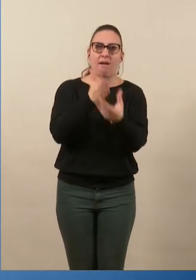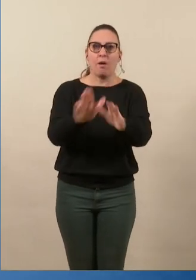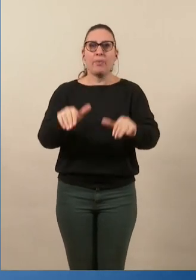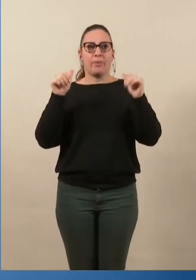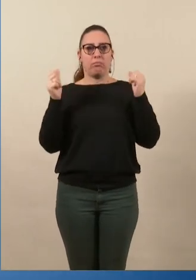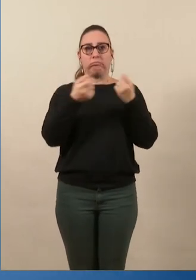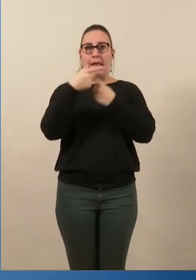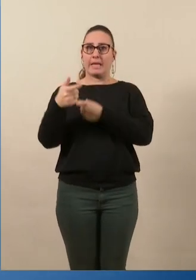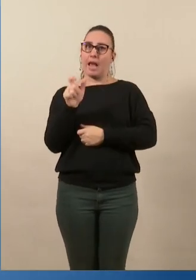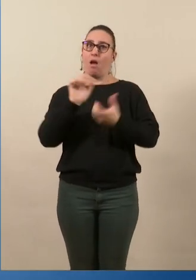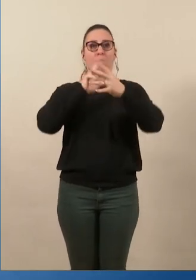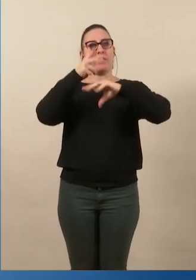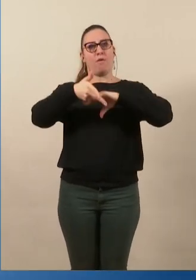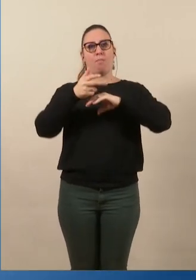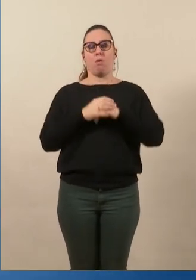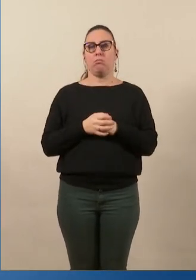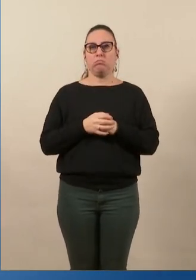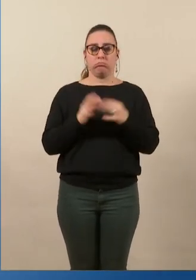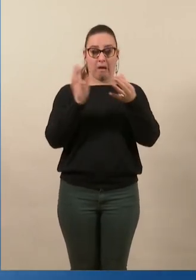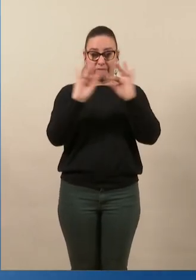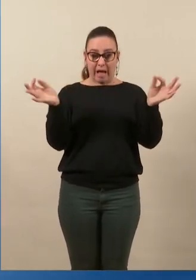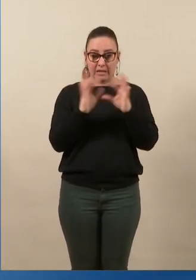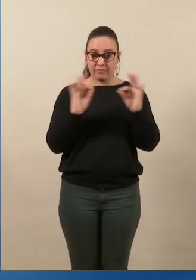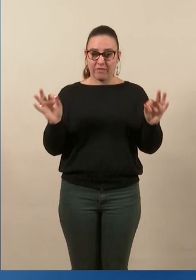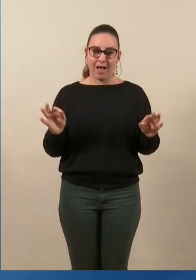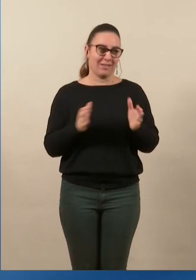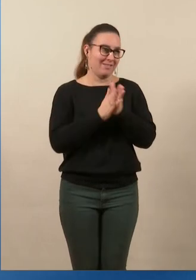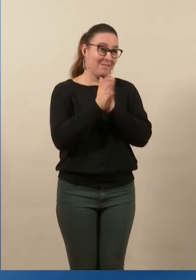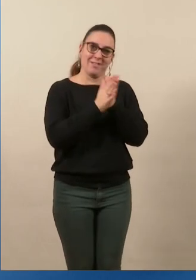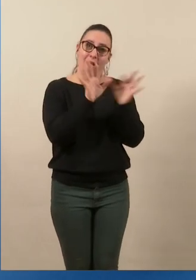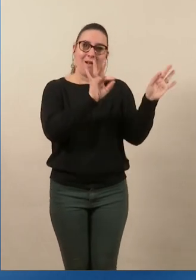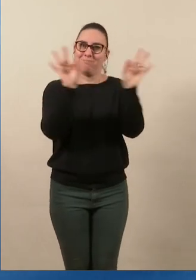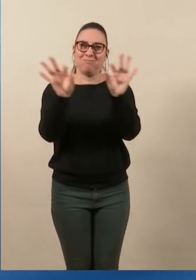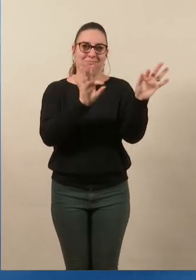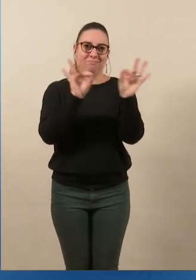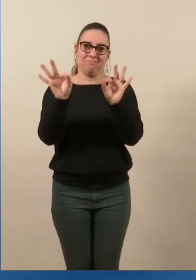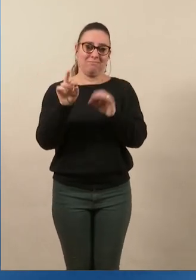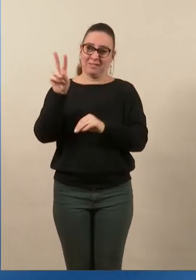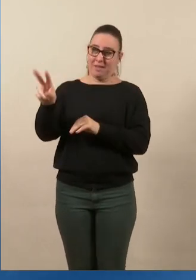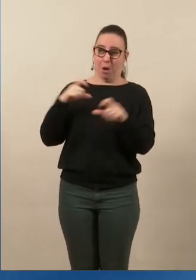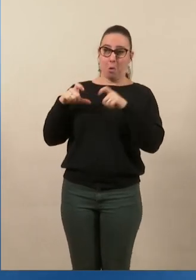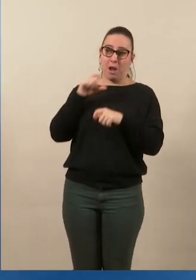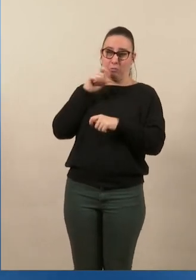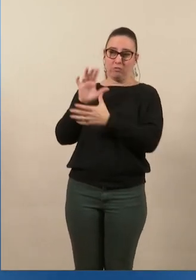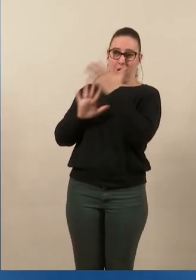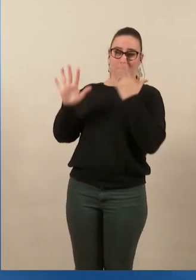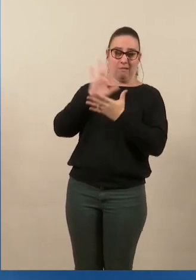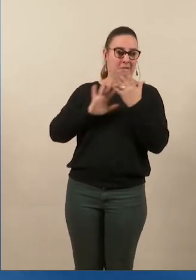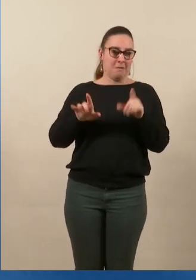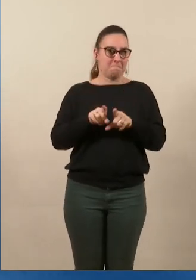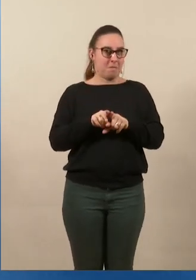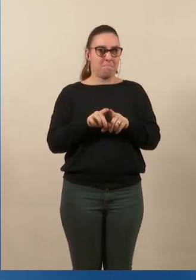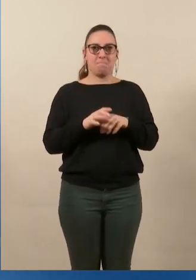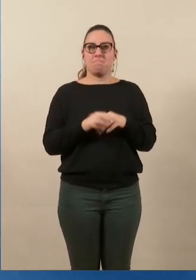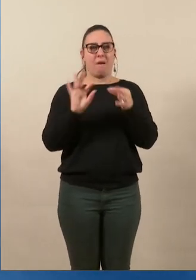du développement durable il y a des des phrases que je ne résiste pas au plaisir de citer on pourrait Nicolas la fait mais on les